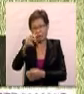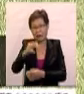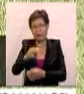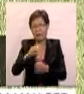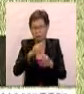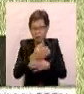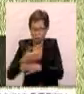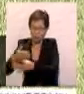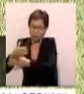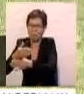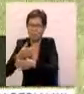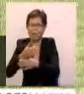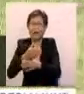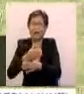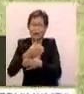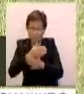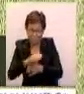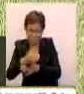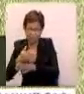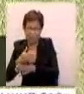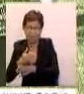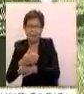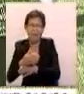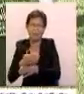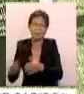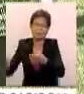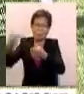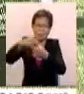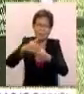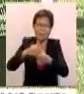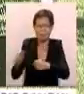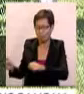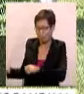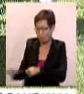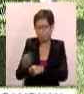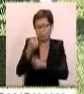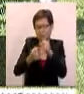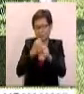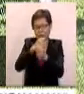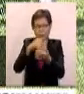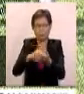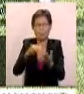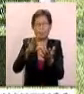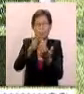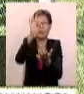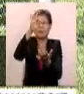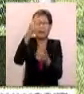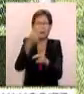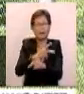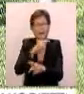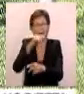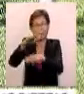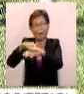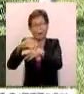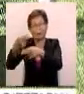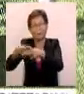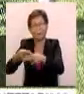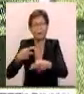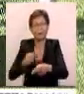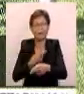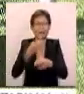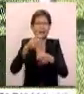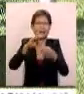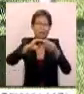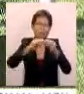menyertai Liga Baseball Malaysia tahun ini. Dan segi perancangan contohnya bila pemilihan kali ini kita tak panggil nama. Kita pakai nombor